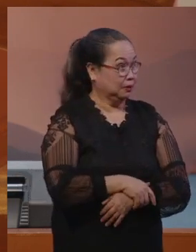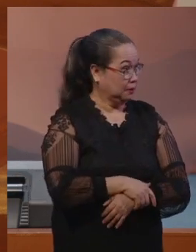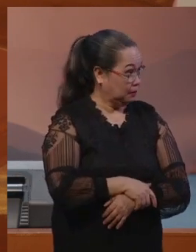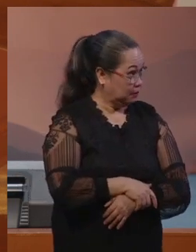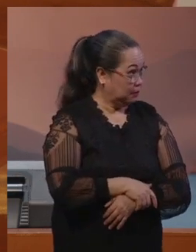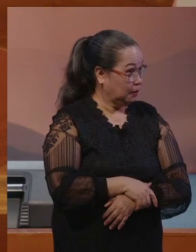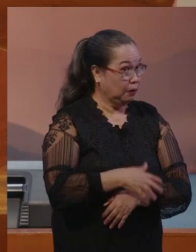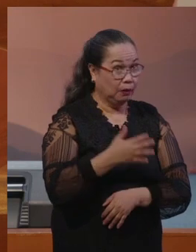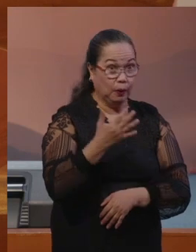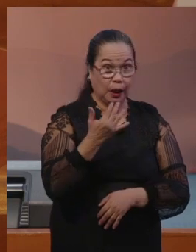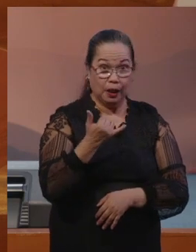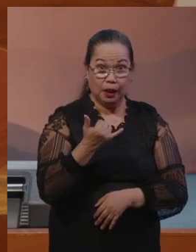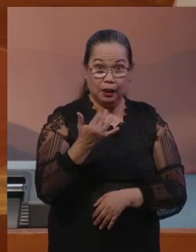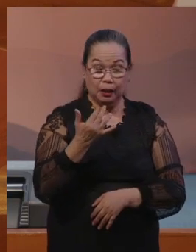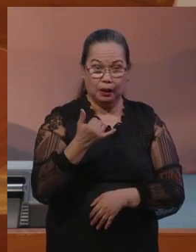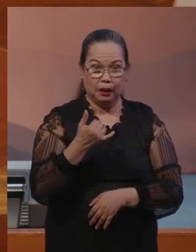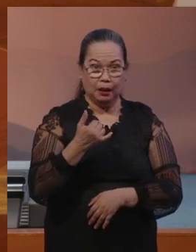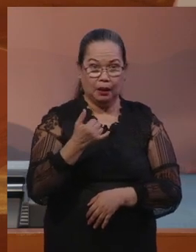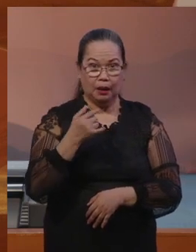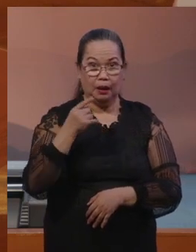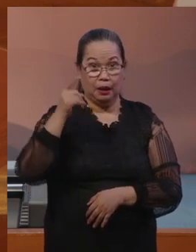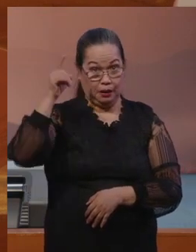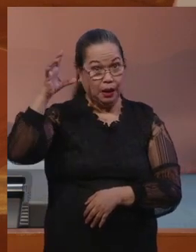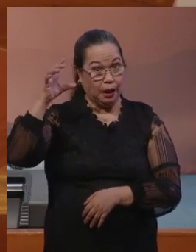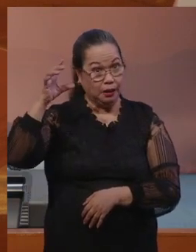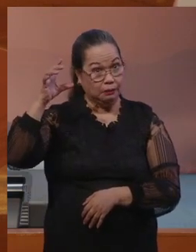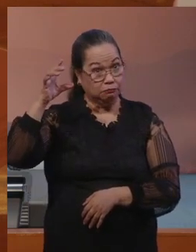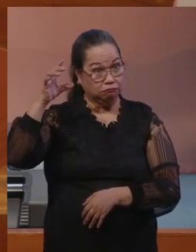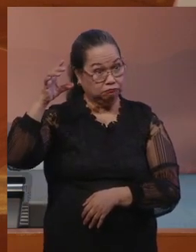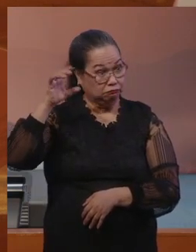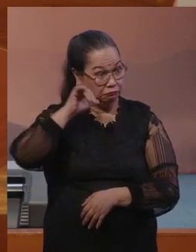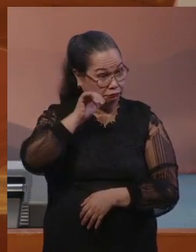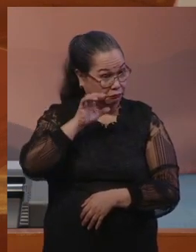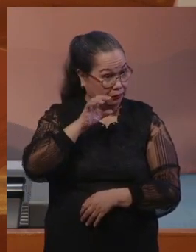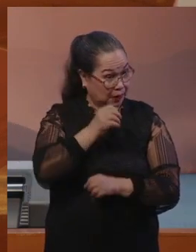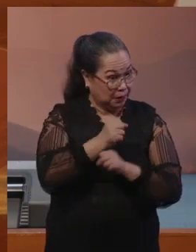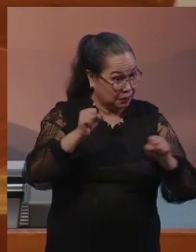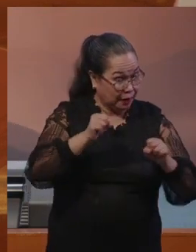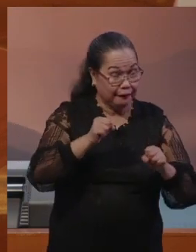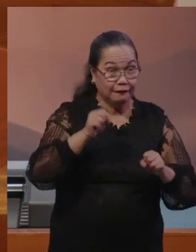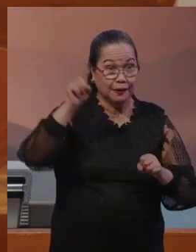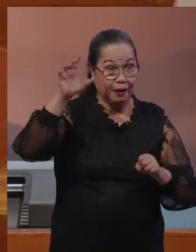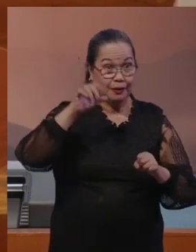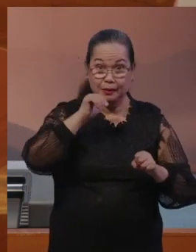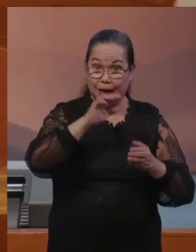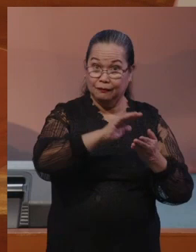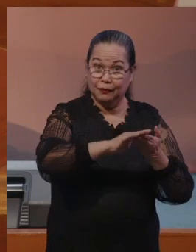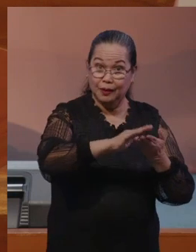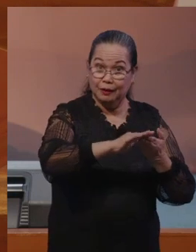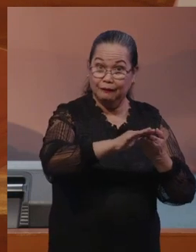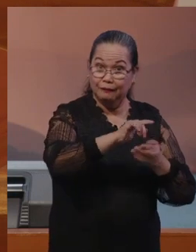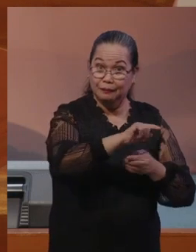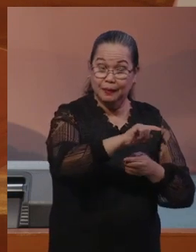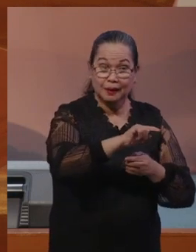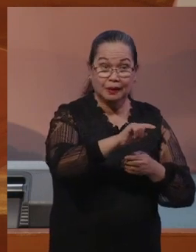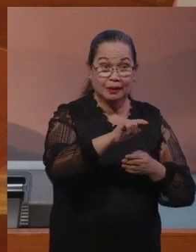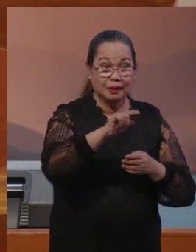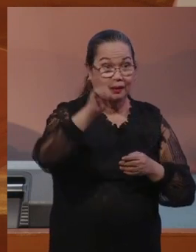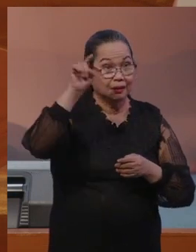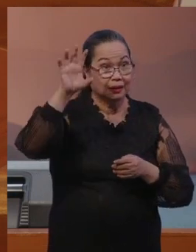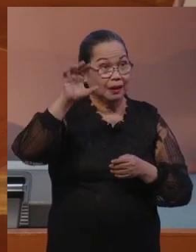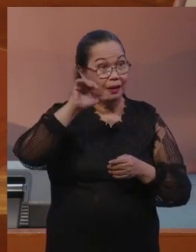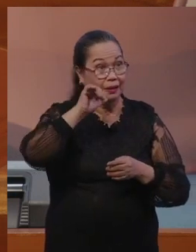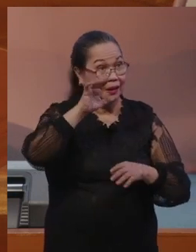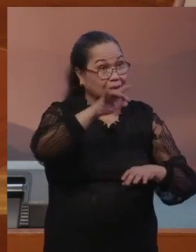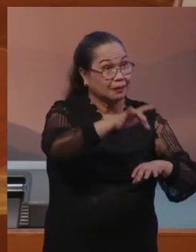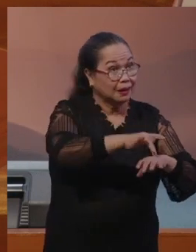Bakit? Hindi siya kayang abutin ng Diyos? Hindi siya kayang patawarin ng Diyos? Hindi siya kayang abutin ng